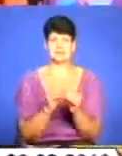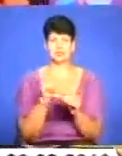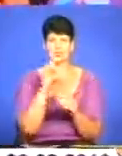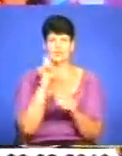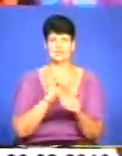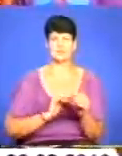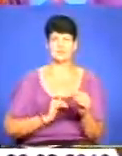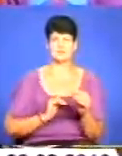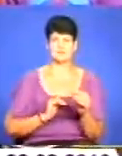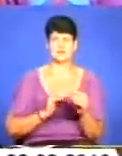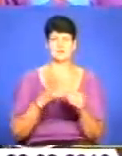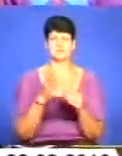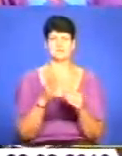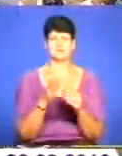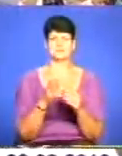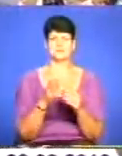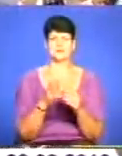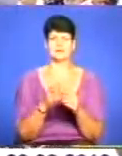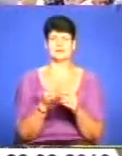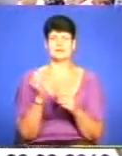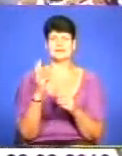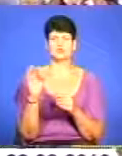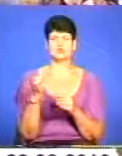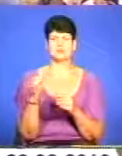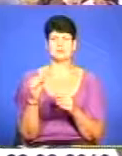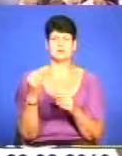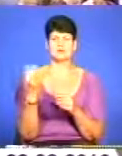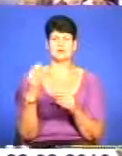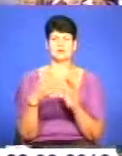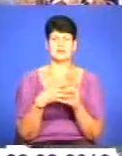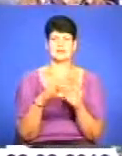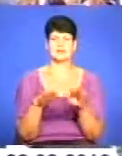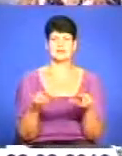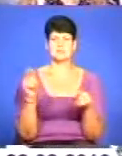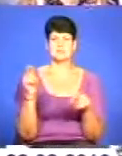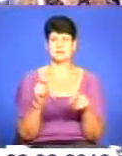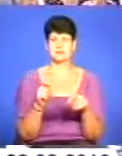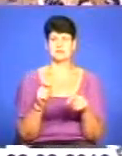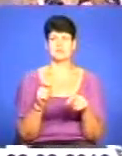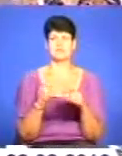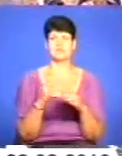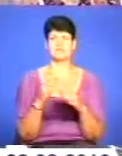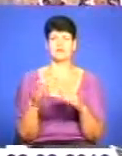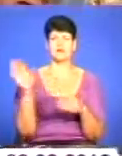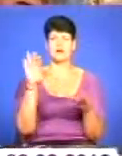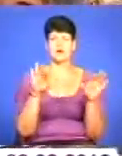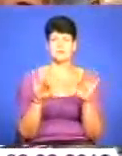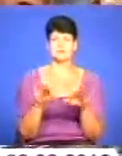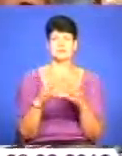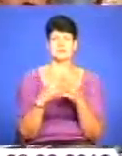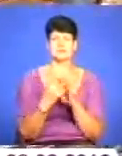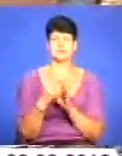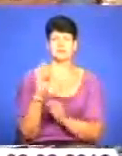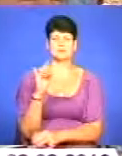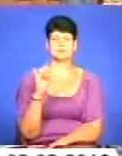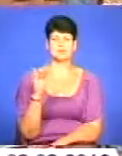бізнесмена, громадського діяча і мецената. 13 серпня 49 дітей прибуло в мальовничі Карпати з селища Нижнє Попаснянського району